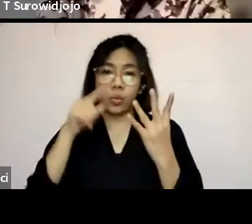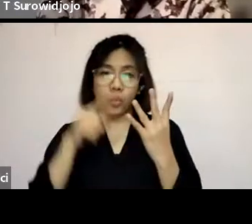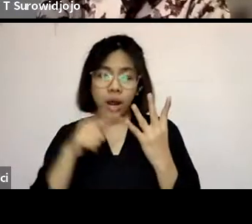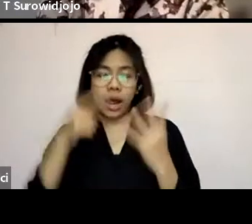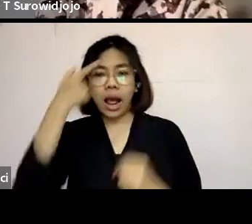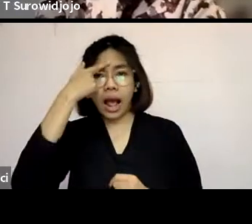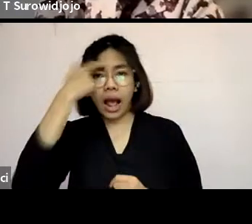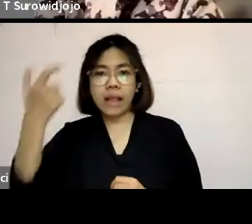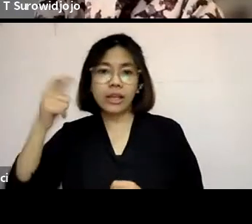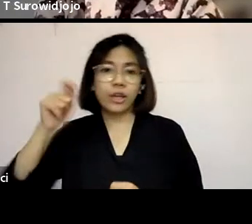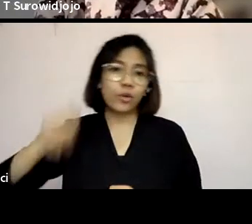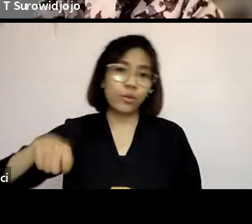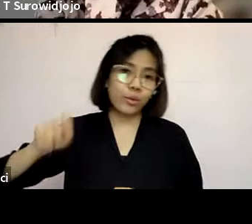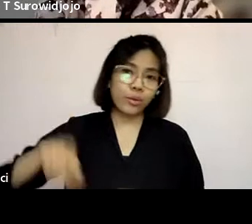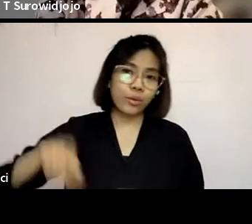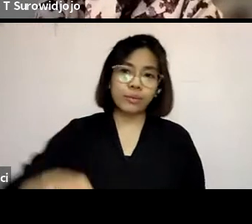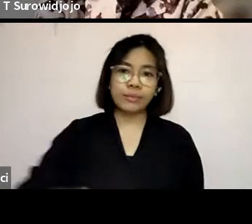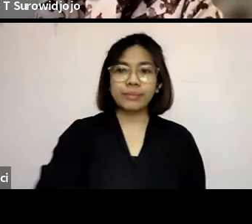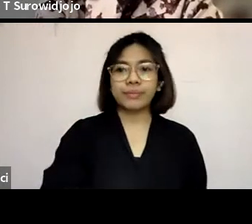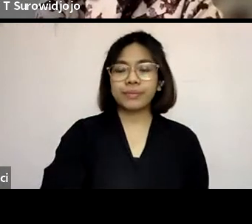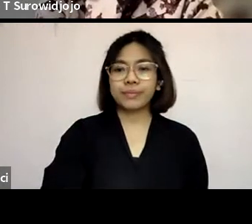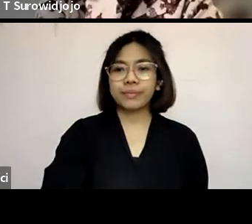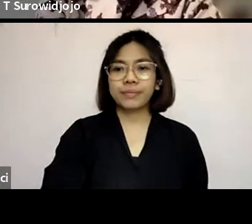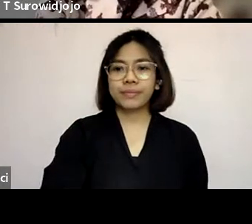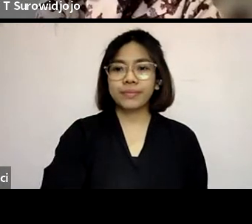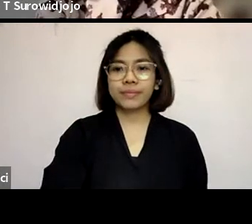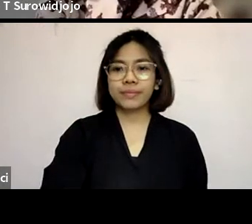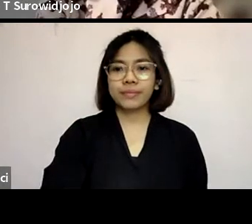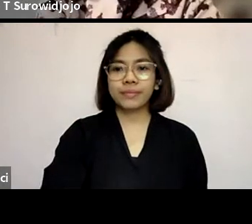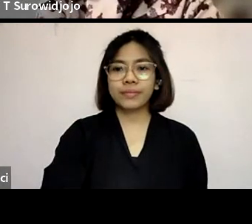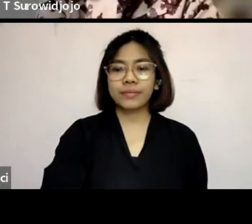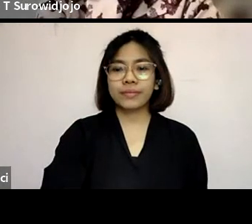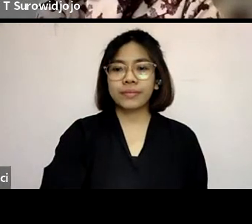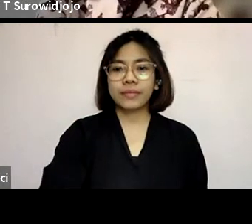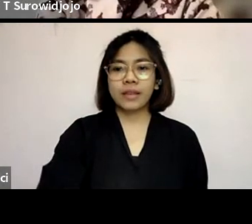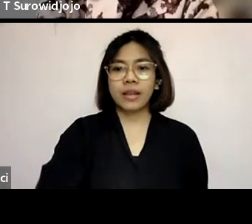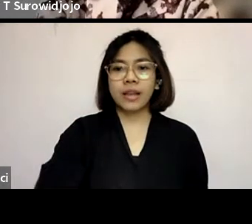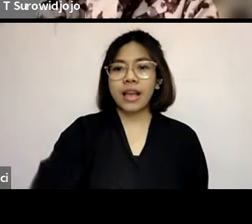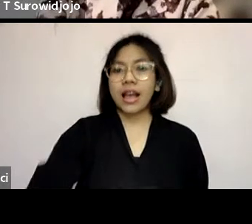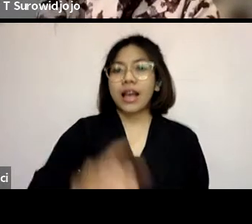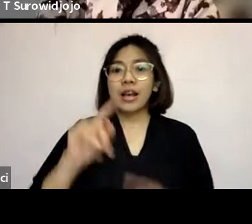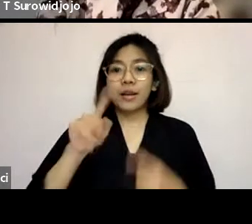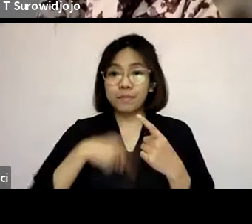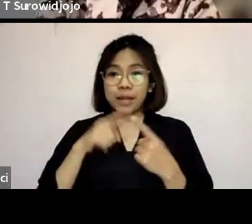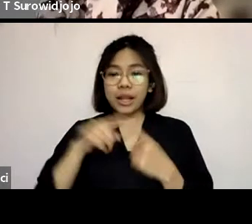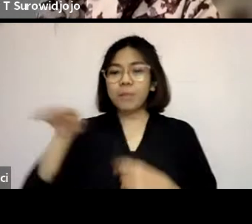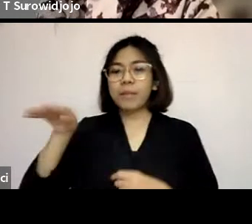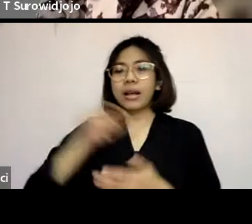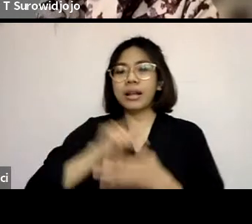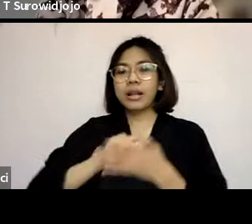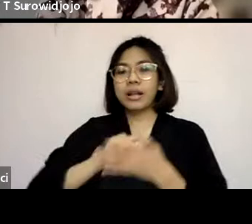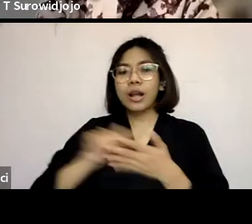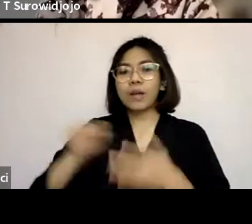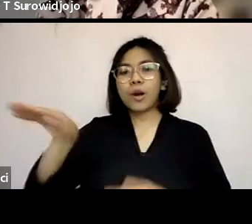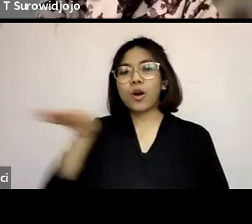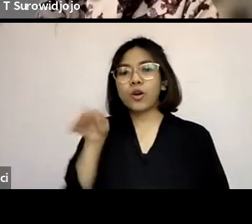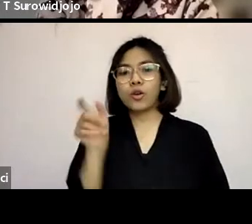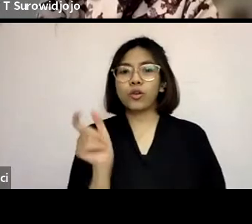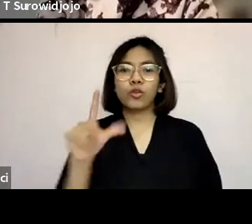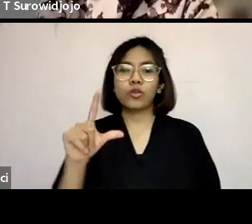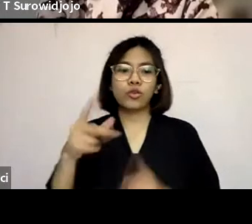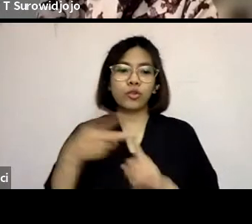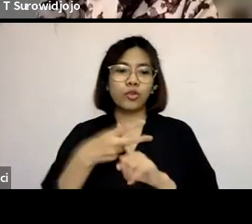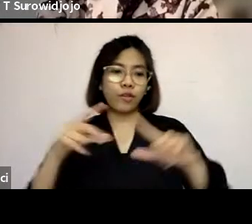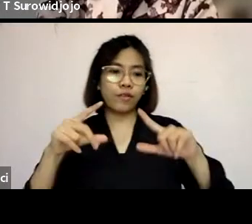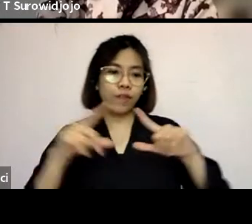saya siapa terlebih dahulu yang pertama ada Mbak Zulfa Zaskia kalau masih Bisskey Halo selamat